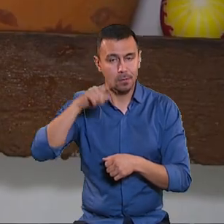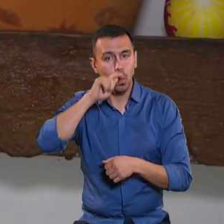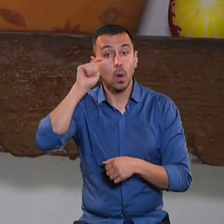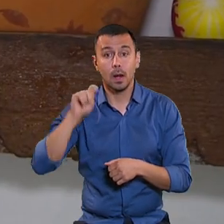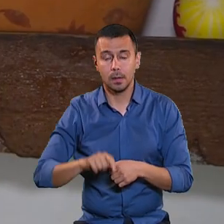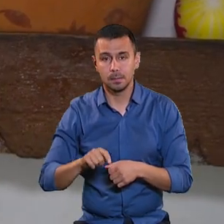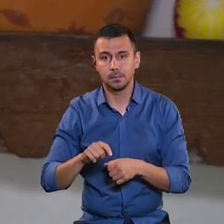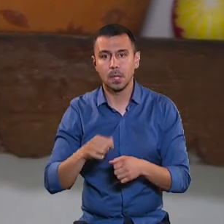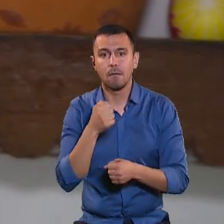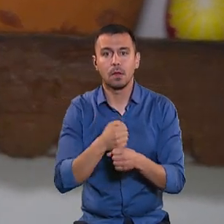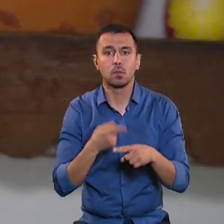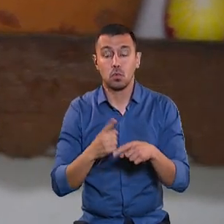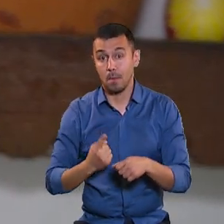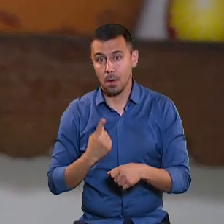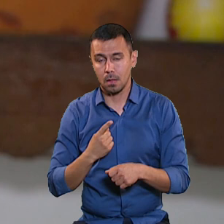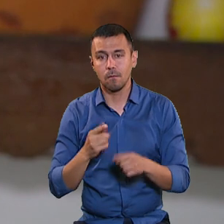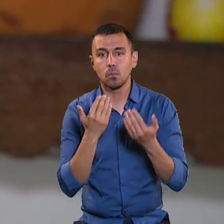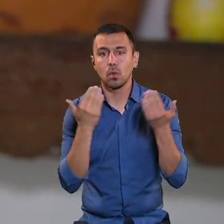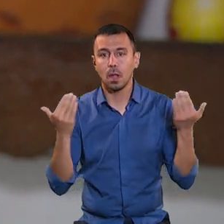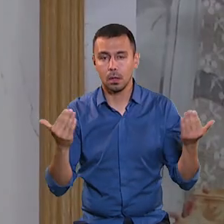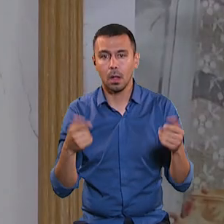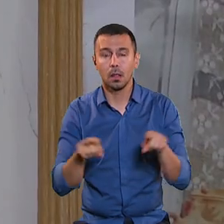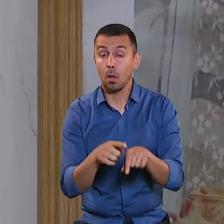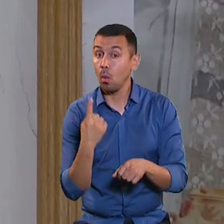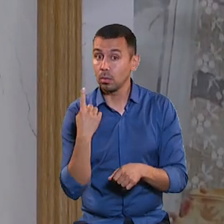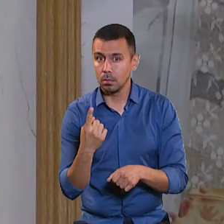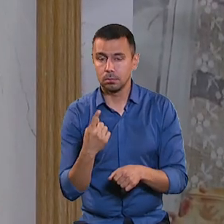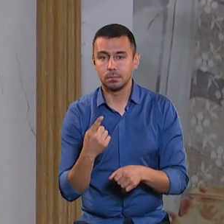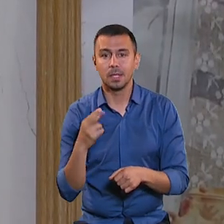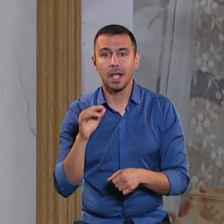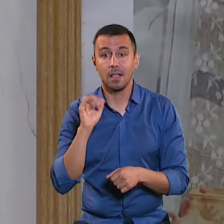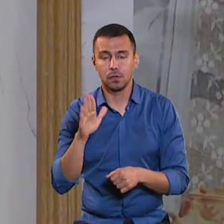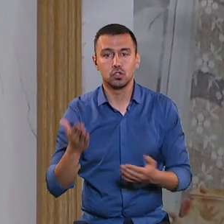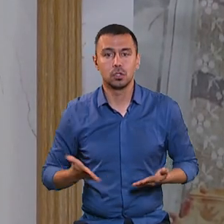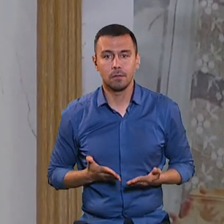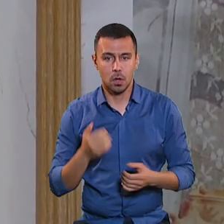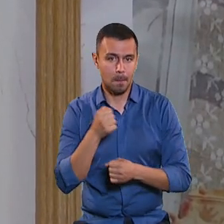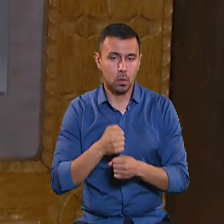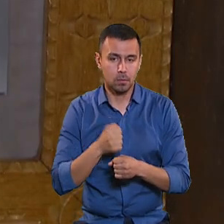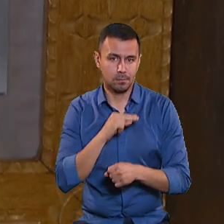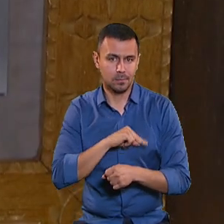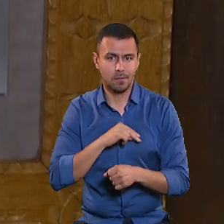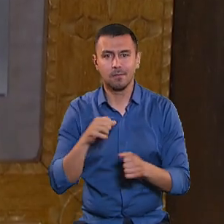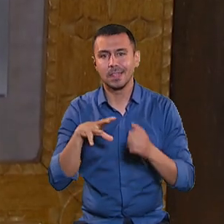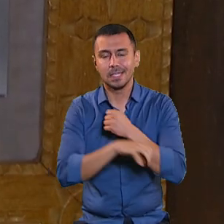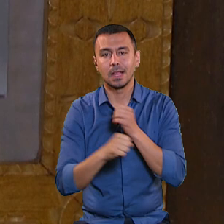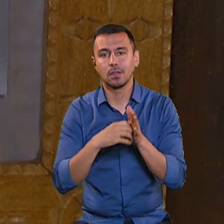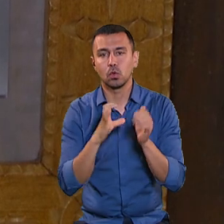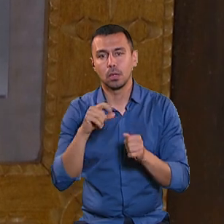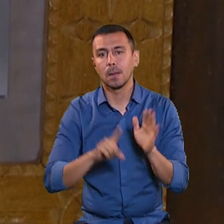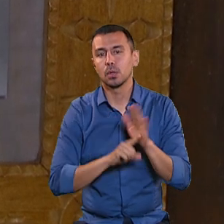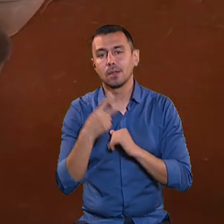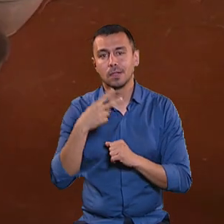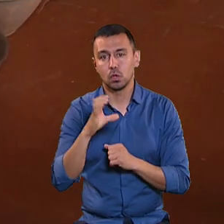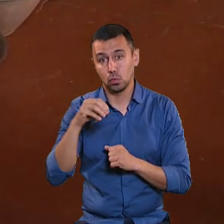Когут виріб цього майстра у музеї Зінькова такий один Яків бацуца Жив та творив у кінці X століття та на початку